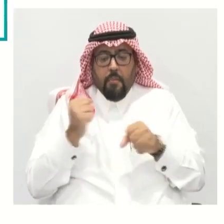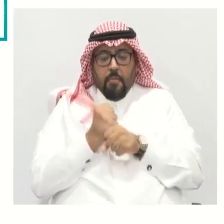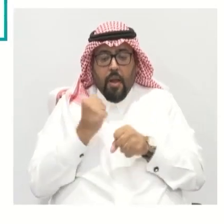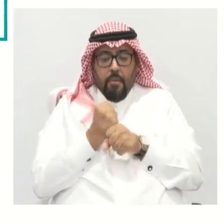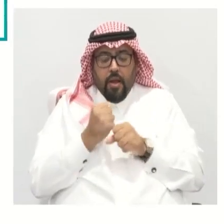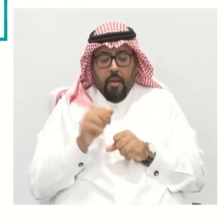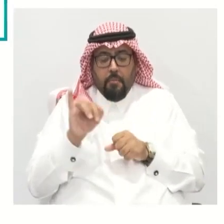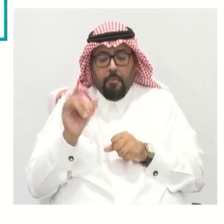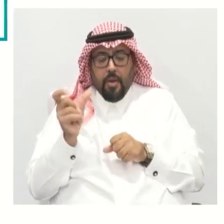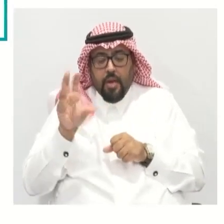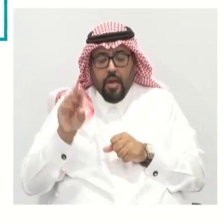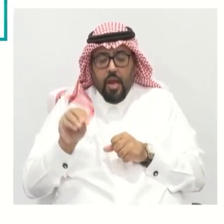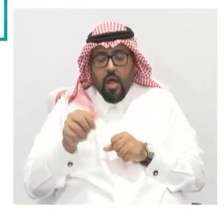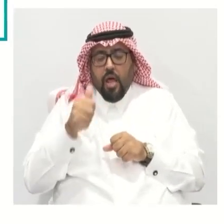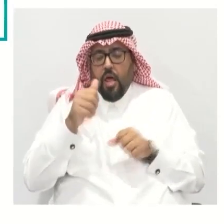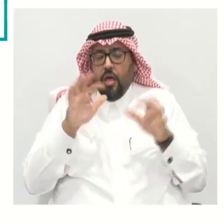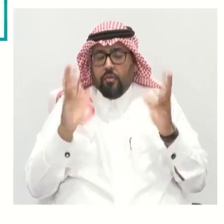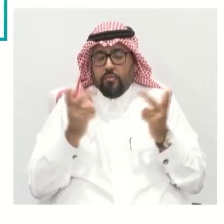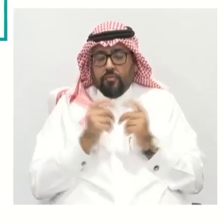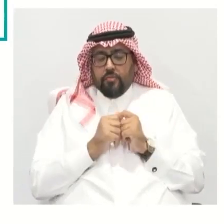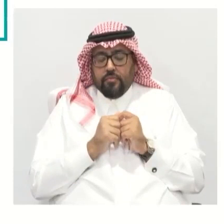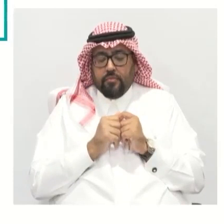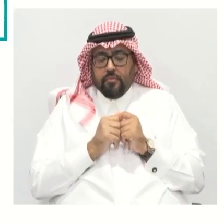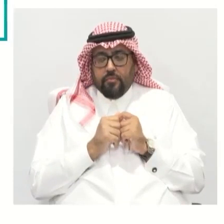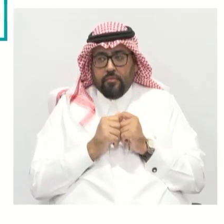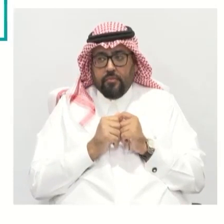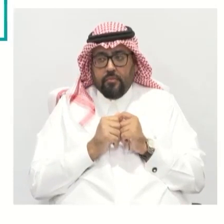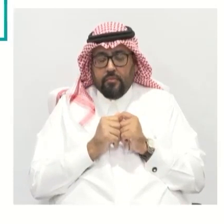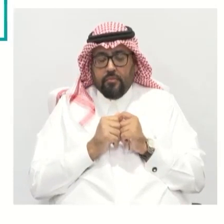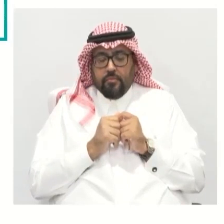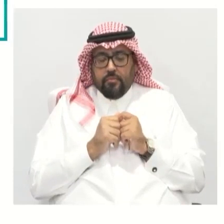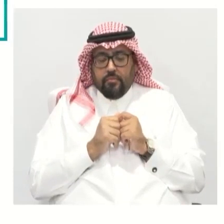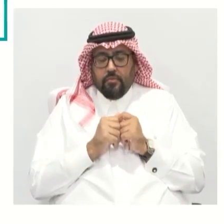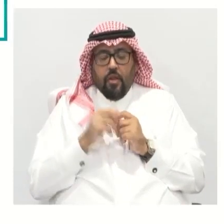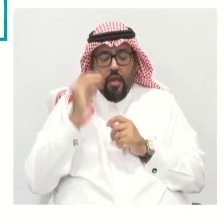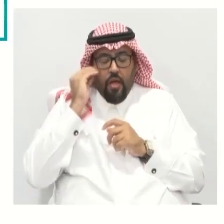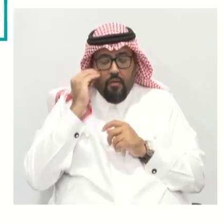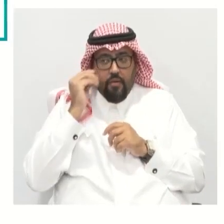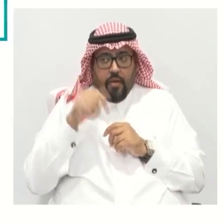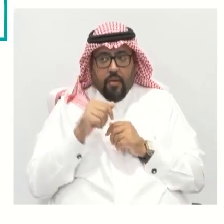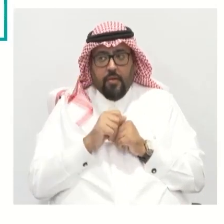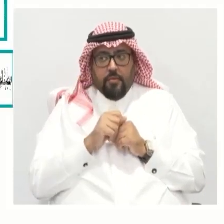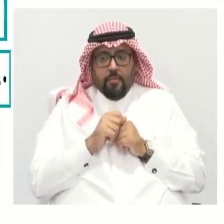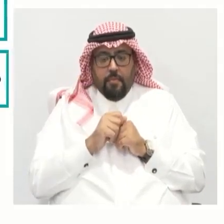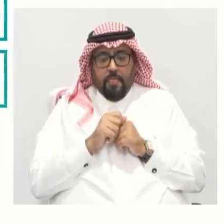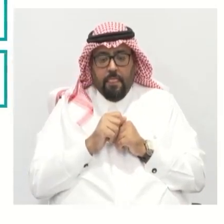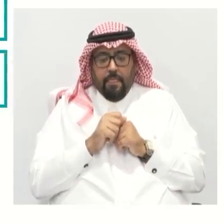الاعمال اذا ما هي اعمال وزاره الموارد البشريه والتنميه الاجتماعيه سنتعرف عليها